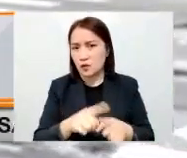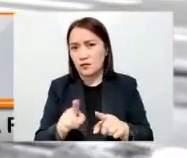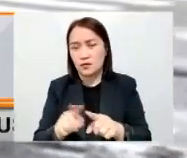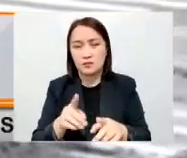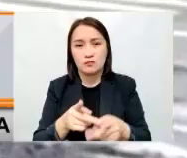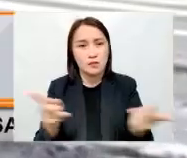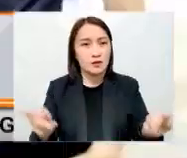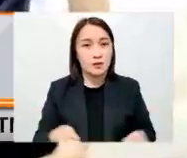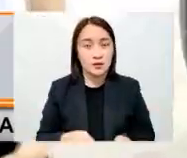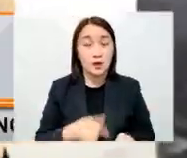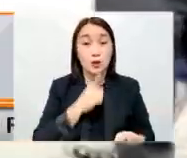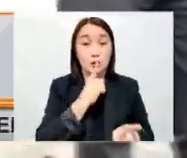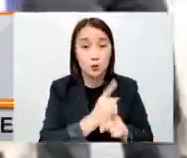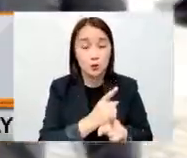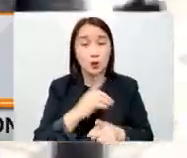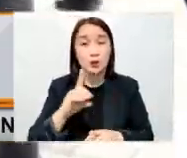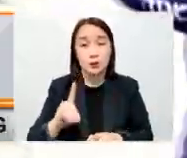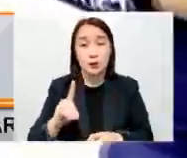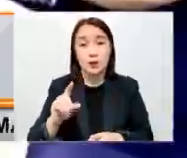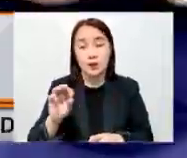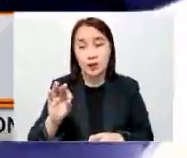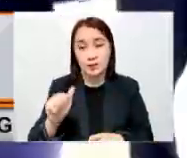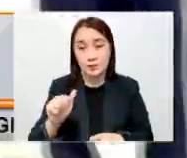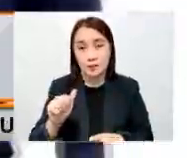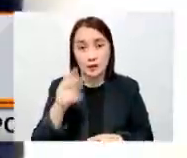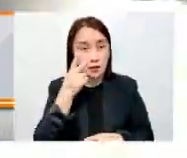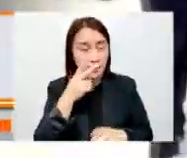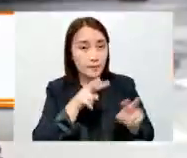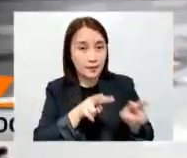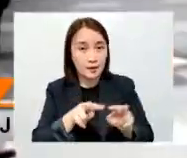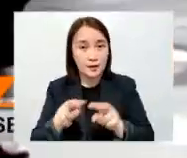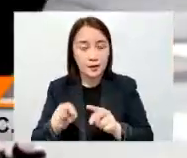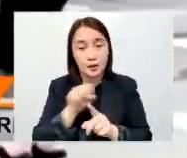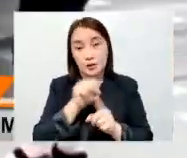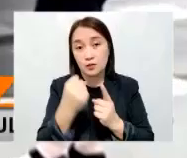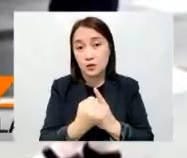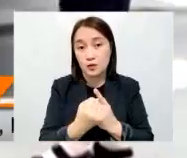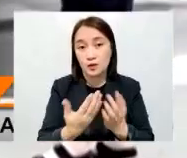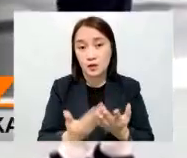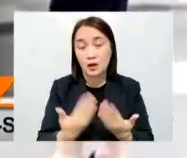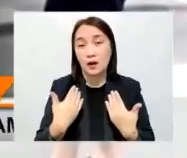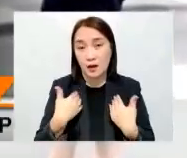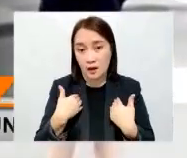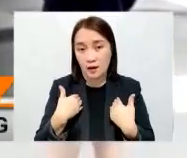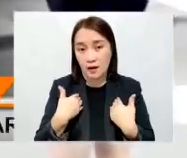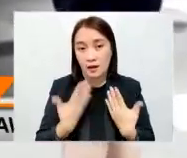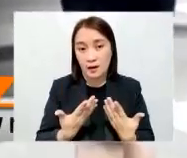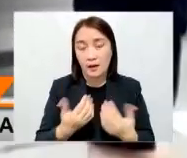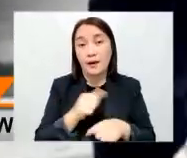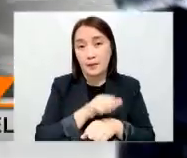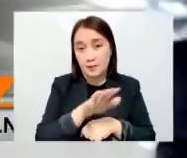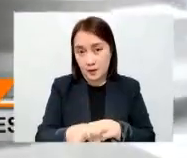din ng Department of Foreign Affairs na nakabantay sila sa sitwasyon. Yung advisory ng ating embahada is take precautions, don't